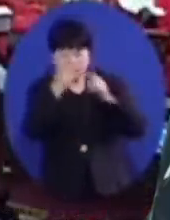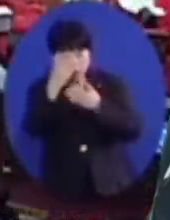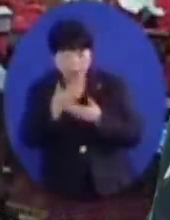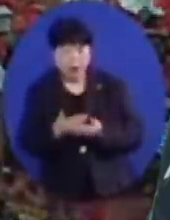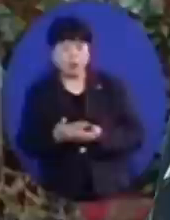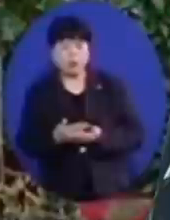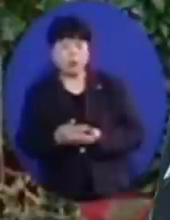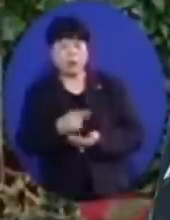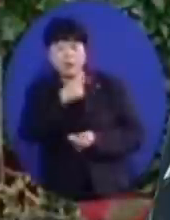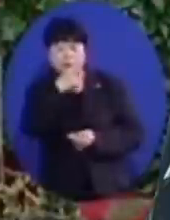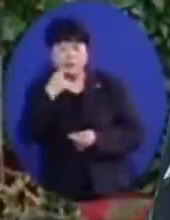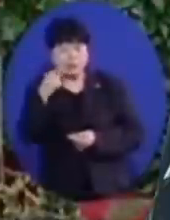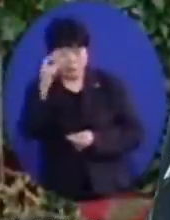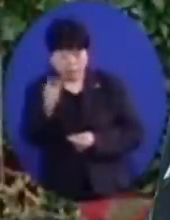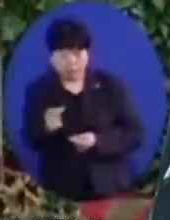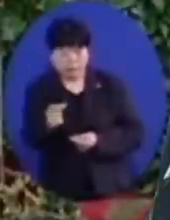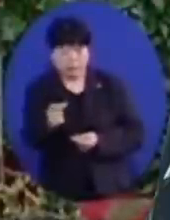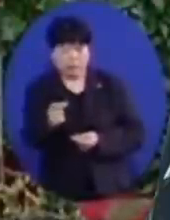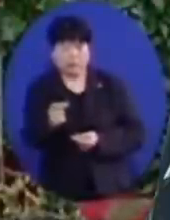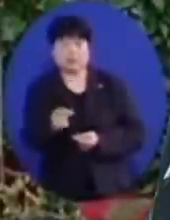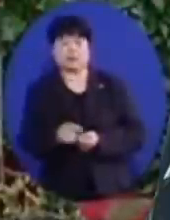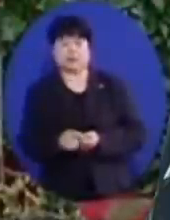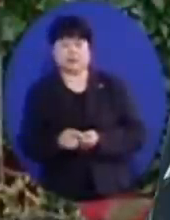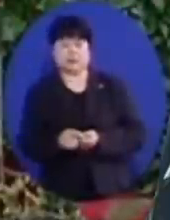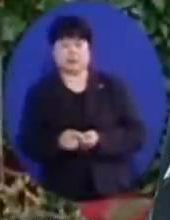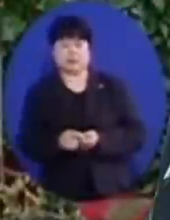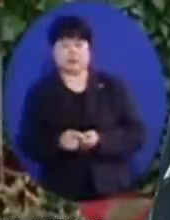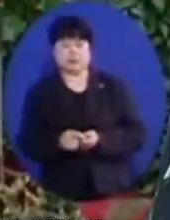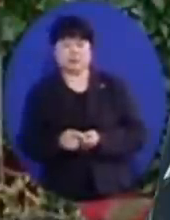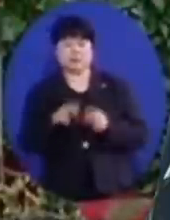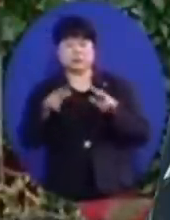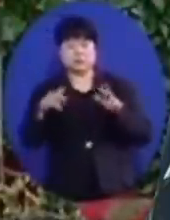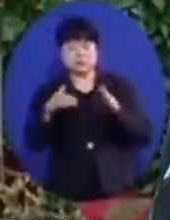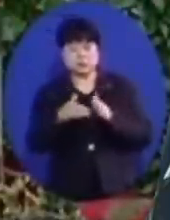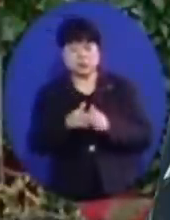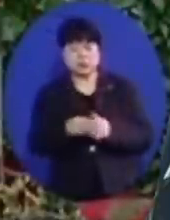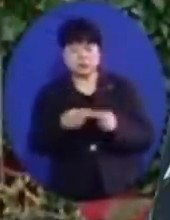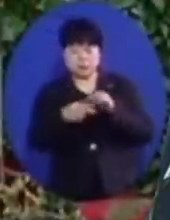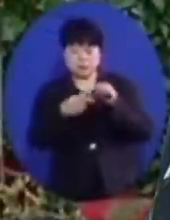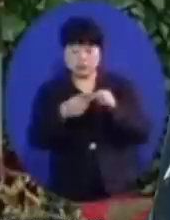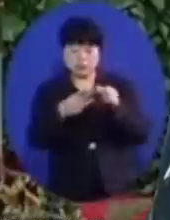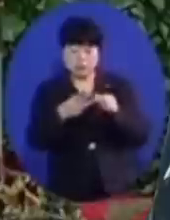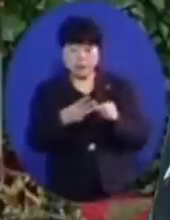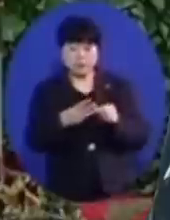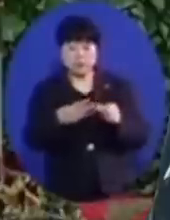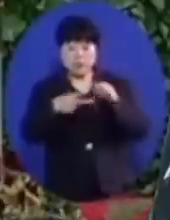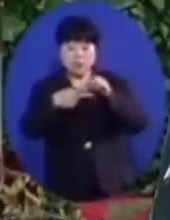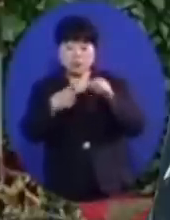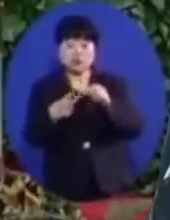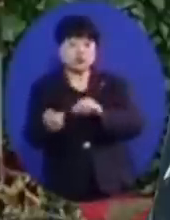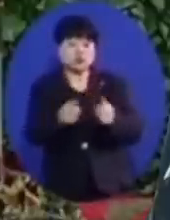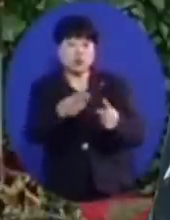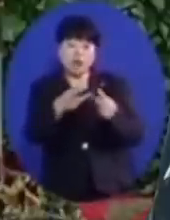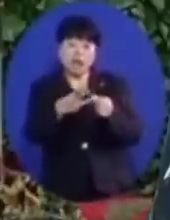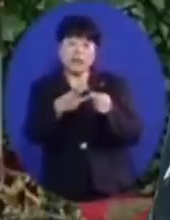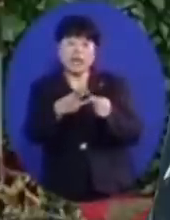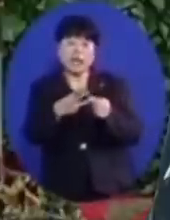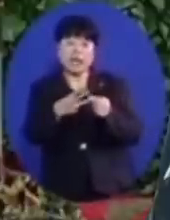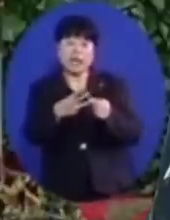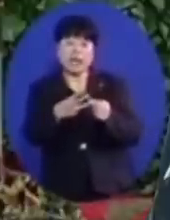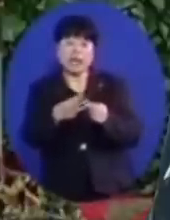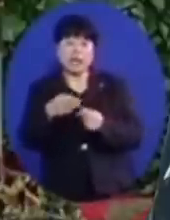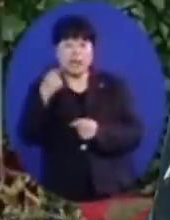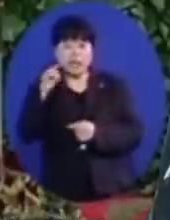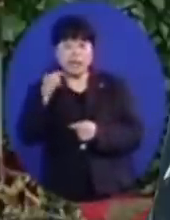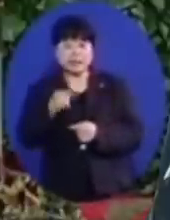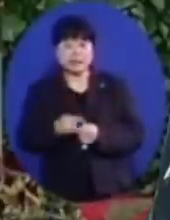데다가 혈액 응고도 심했습니다 교수는 이런 경우를 지금까지 3명을 봤는데 두 명은 죽고 일명은 간이식을